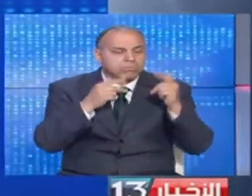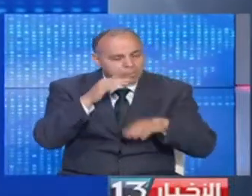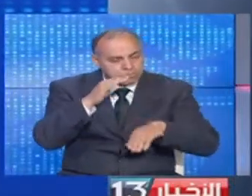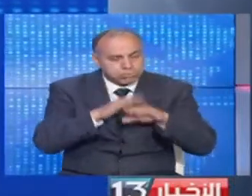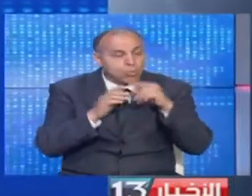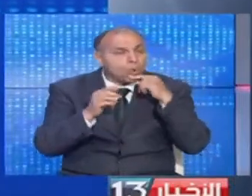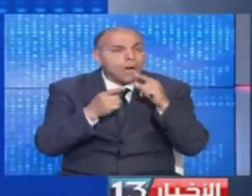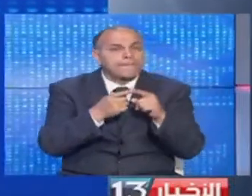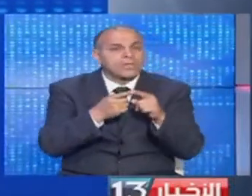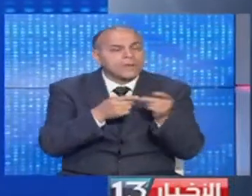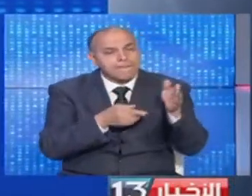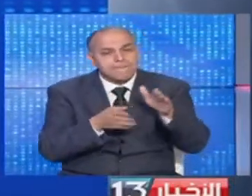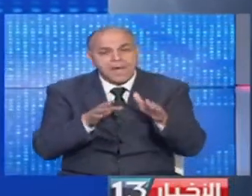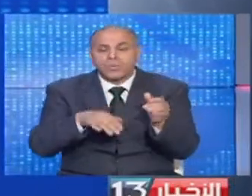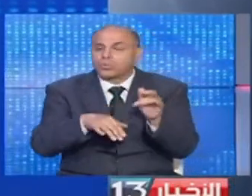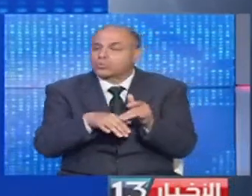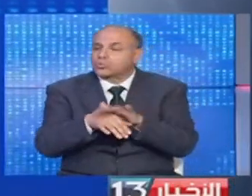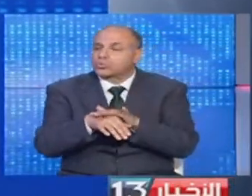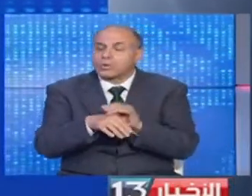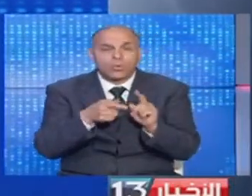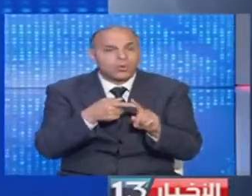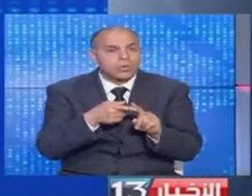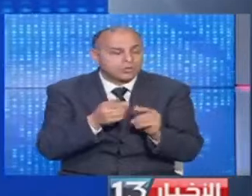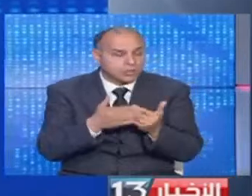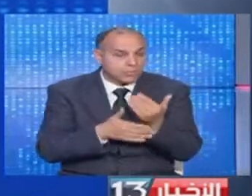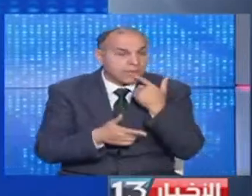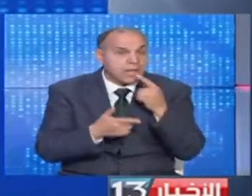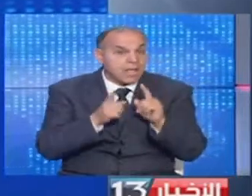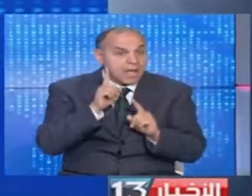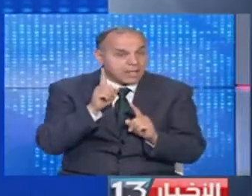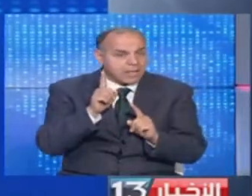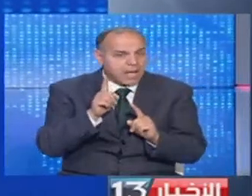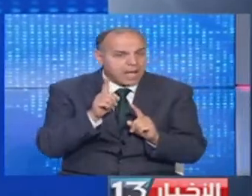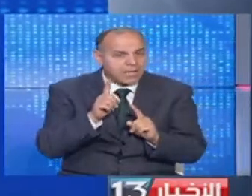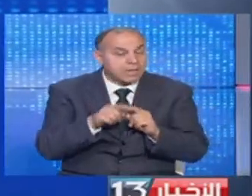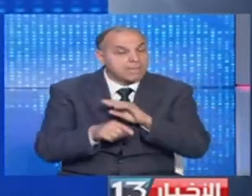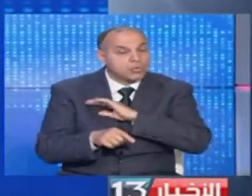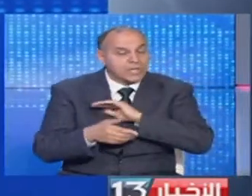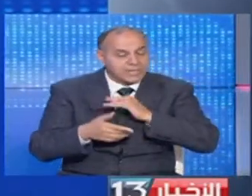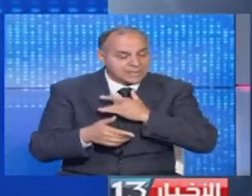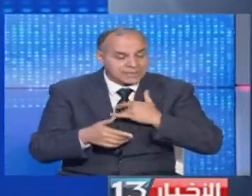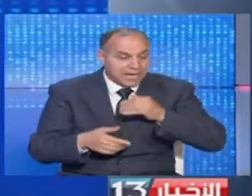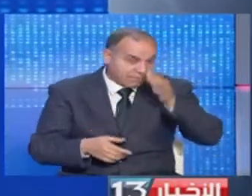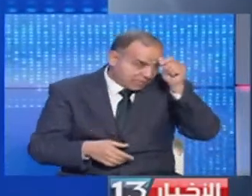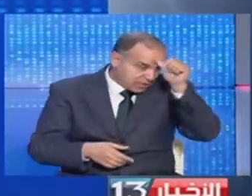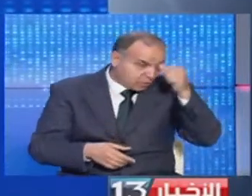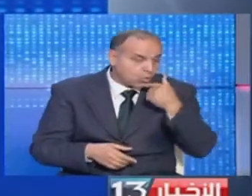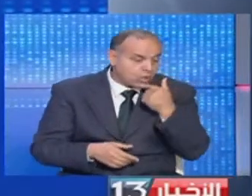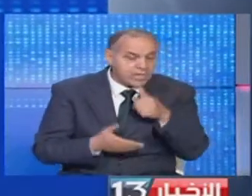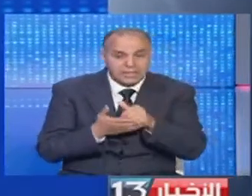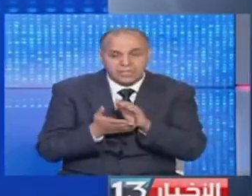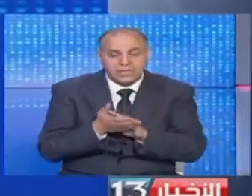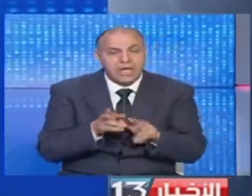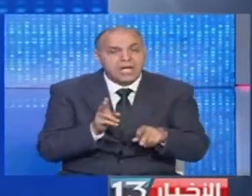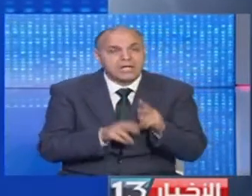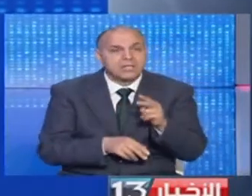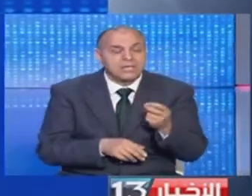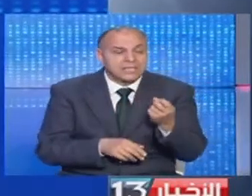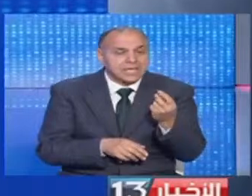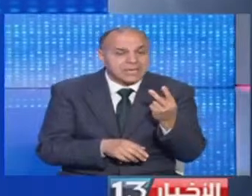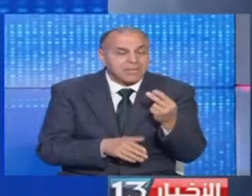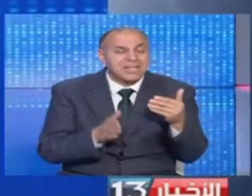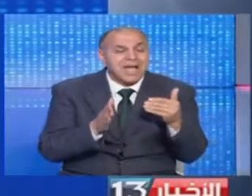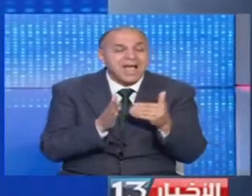ل عدد الوفيات والاصابات بكرون المرتجى اذ اعلنت الجهات الصحيه الهنديه تسجيل اكثر من ثلاثمائه